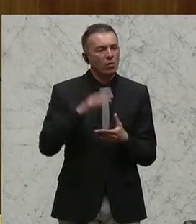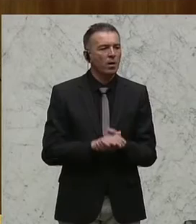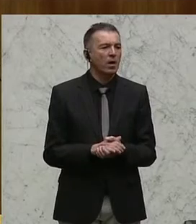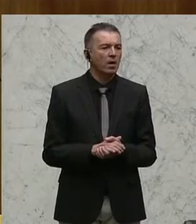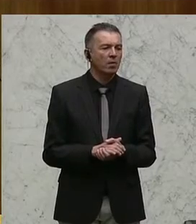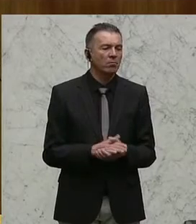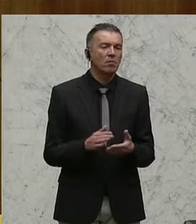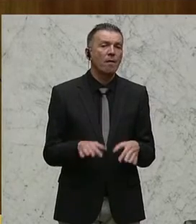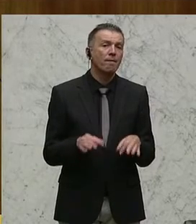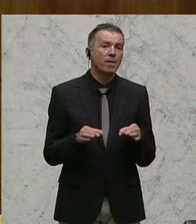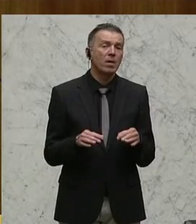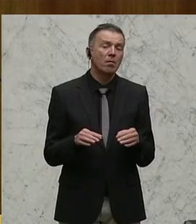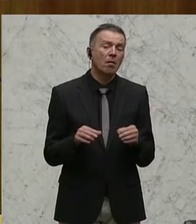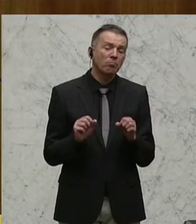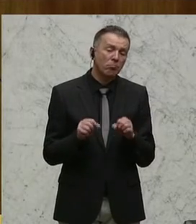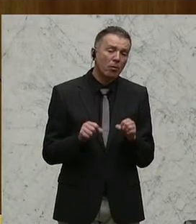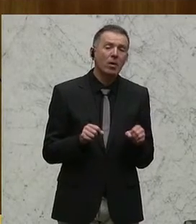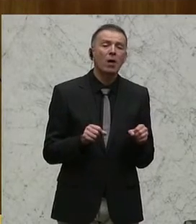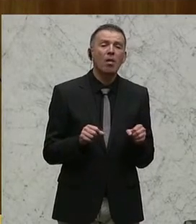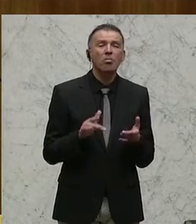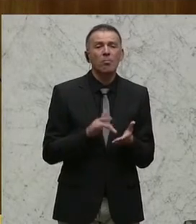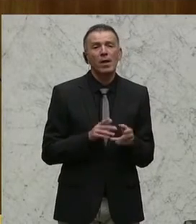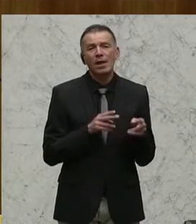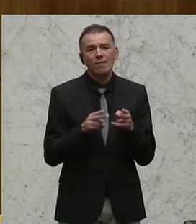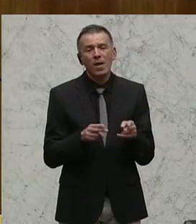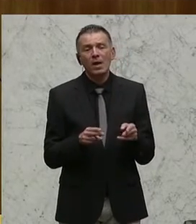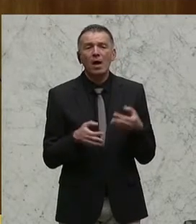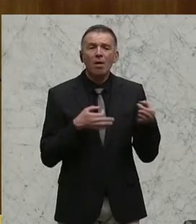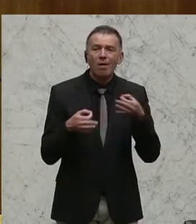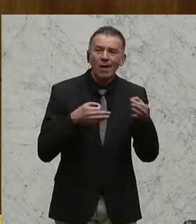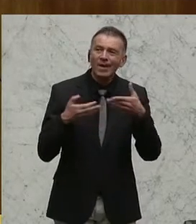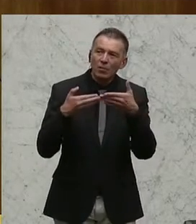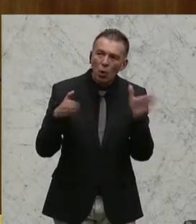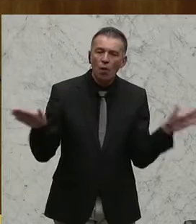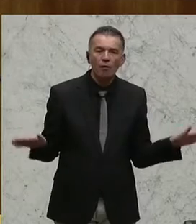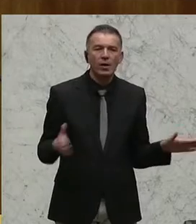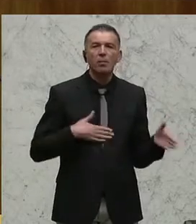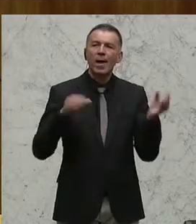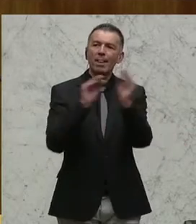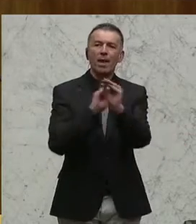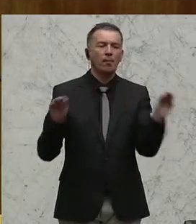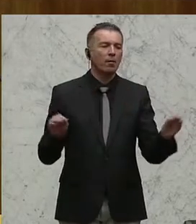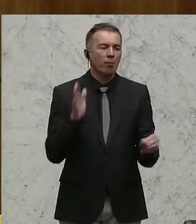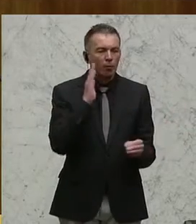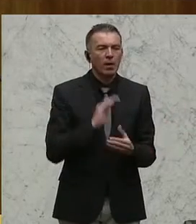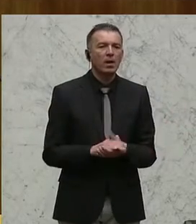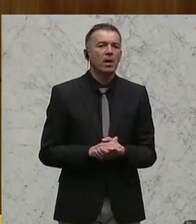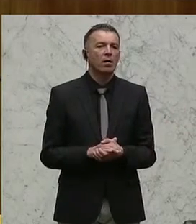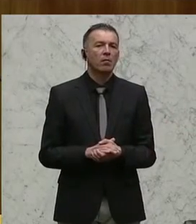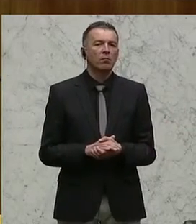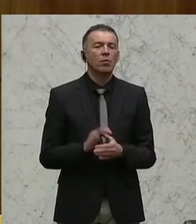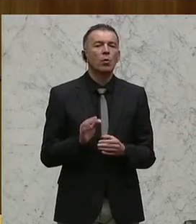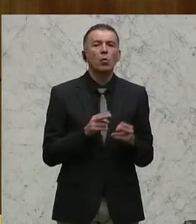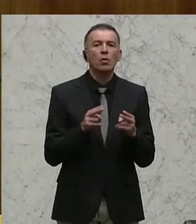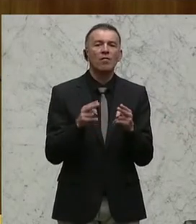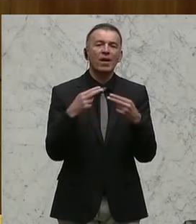hier Mittel und Wege ermöglichen können, dass wir diese Hearings öffentlich machen. Also mein Appell, setzen wir bitte diesen